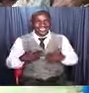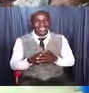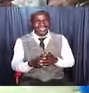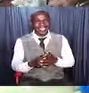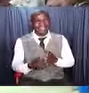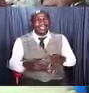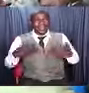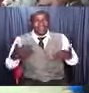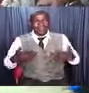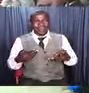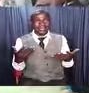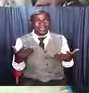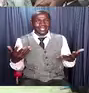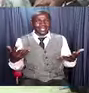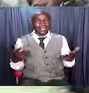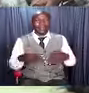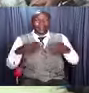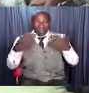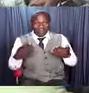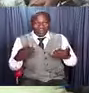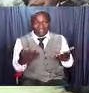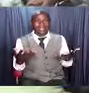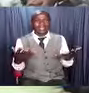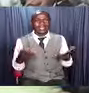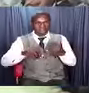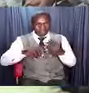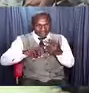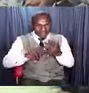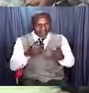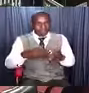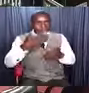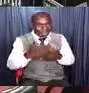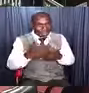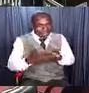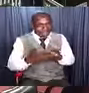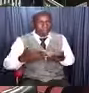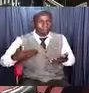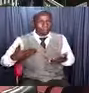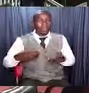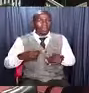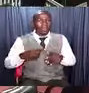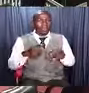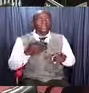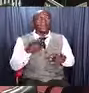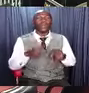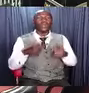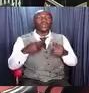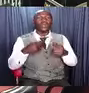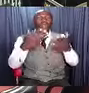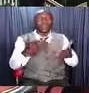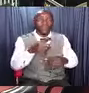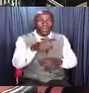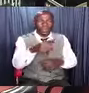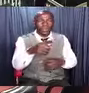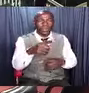people. Wapeni watu vitu. You give people things mutapewa. And you shall be given. Uanze wewe kwanza kuwapa watu. You start by giving. Lakini wewe watakopewa wewe. But you want to be